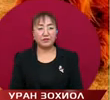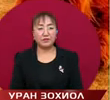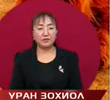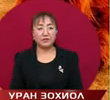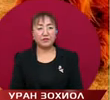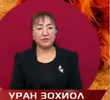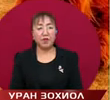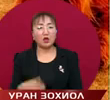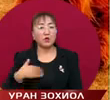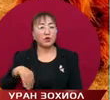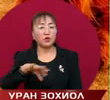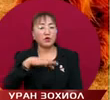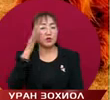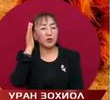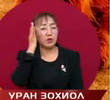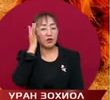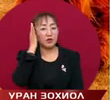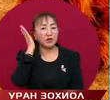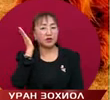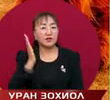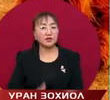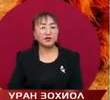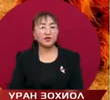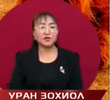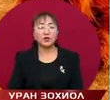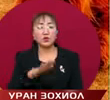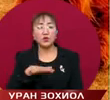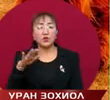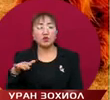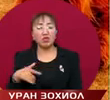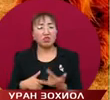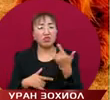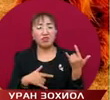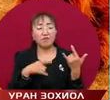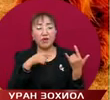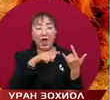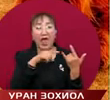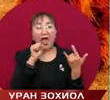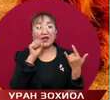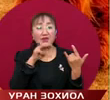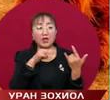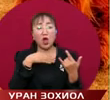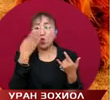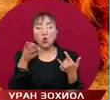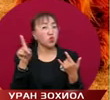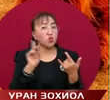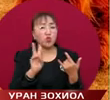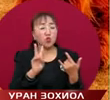За одоо бүгдээ эргэцүүлэн бодъё. Хүүхдүүд атаа өгөхгүй байх арга байсан болов уу?